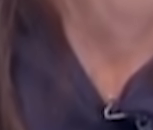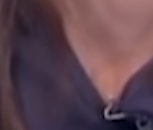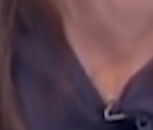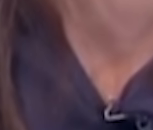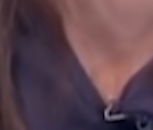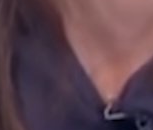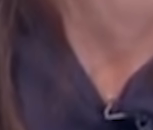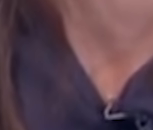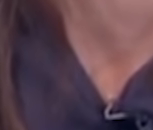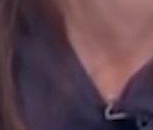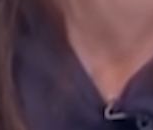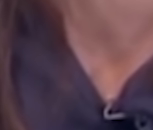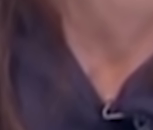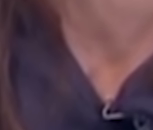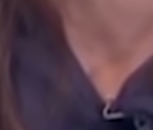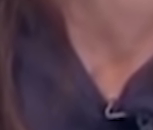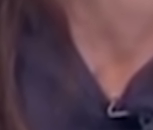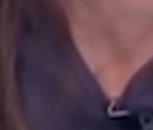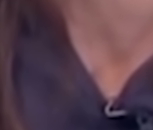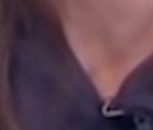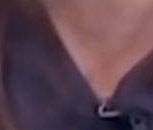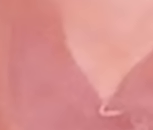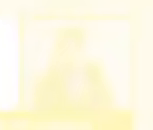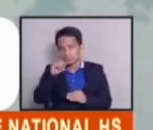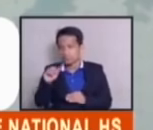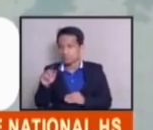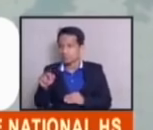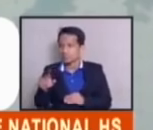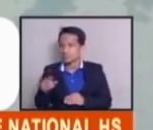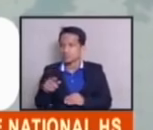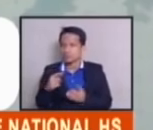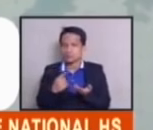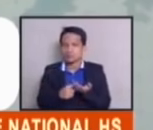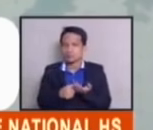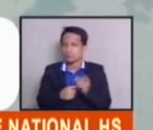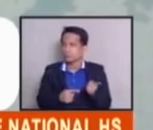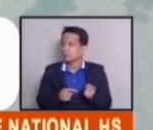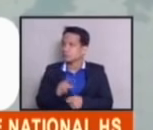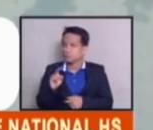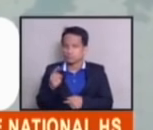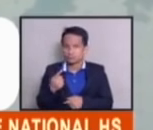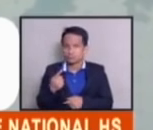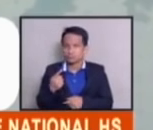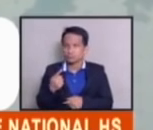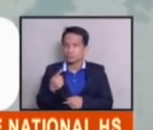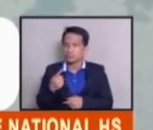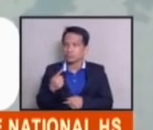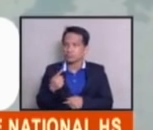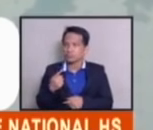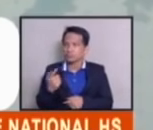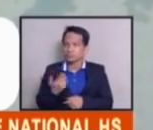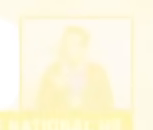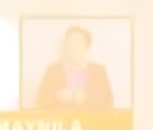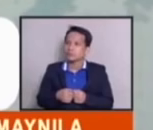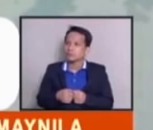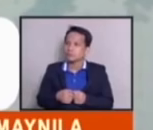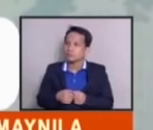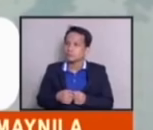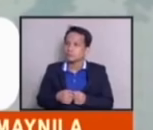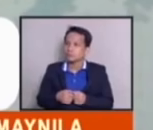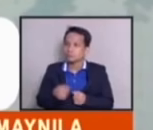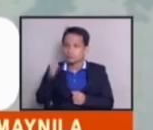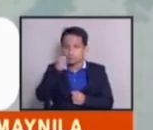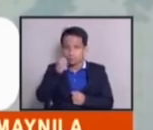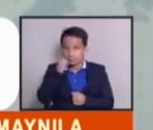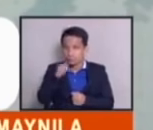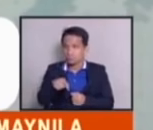si Melvin Pascual po yung inyo pong live-in partner lang po. Okay. Anong grade ka na, iha? 9 po. Saan ka nag-aaral? Josepa po. Bakit palagi ka